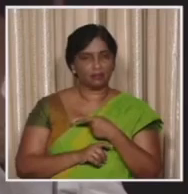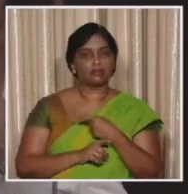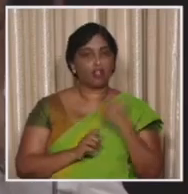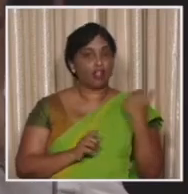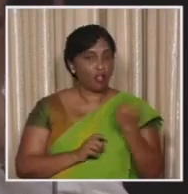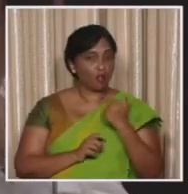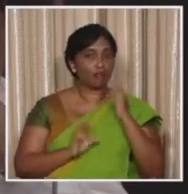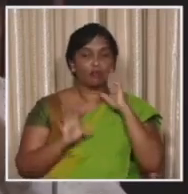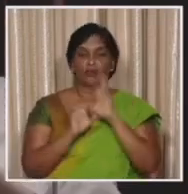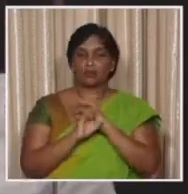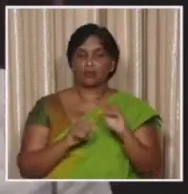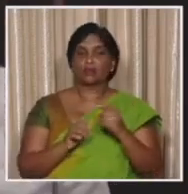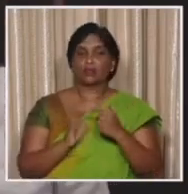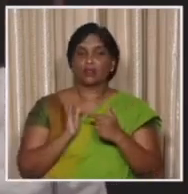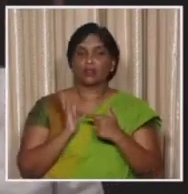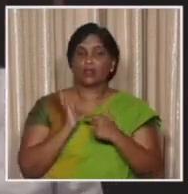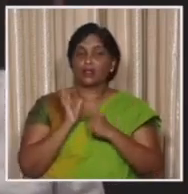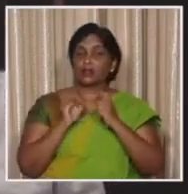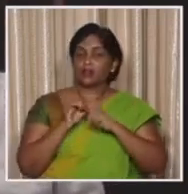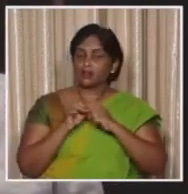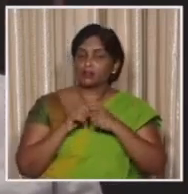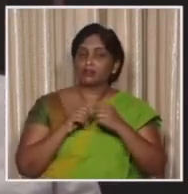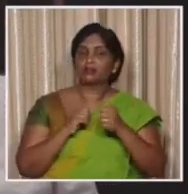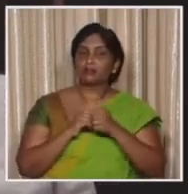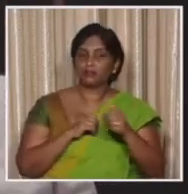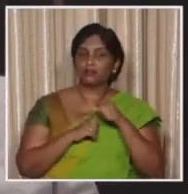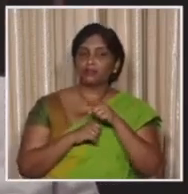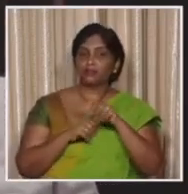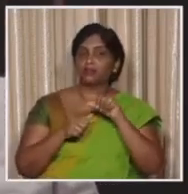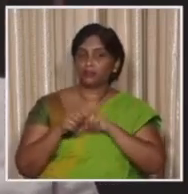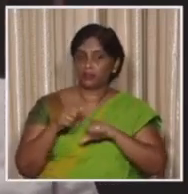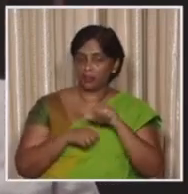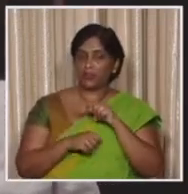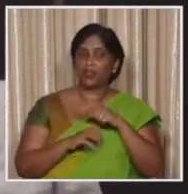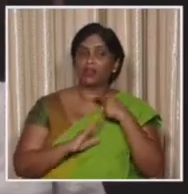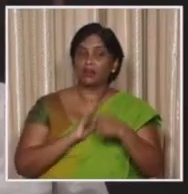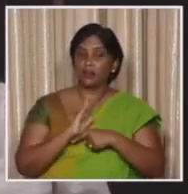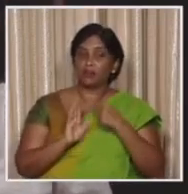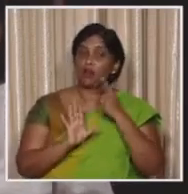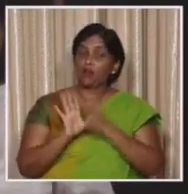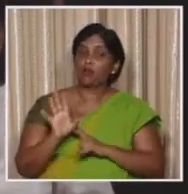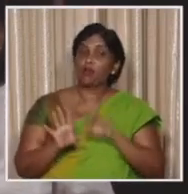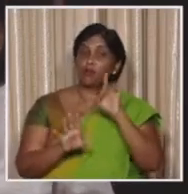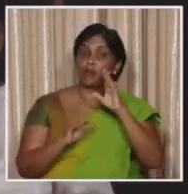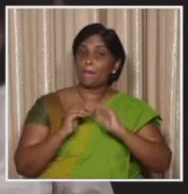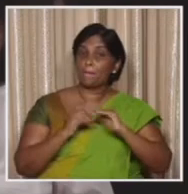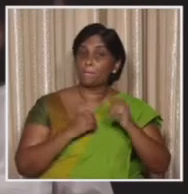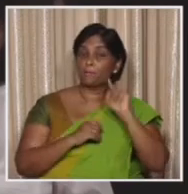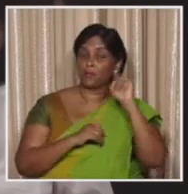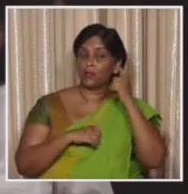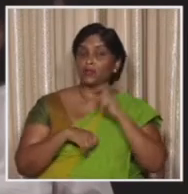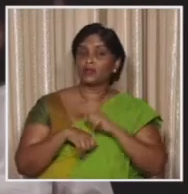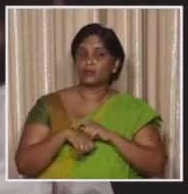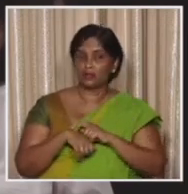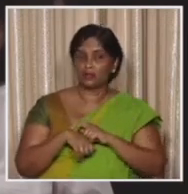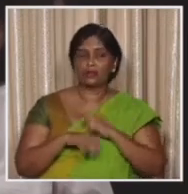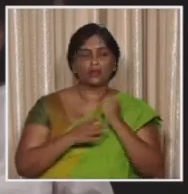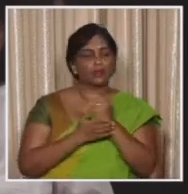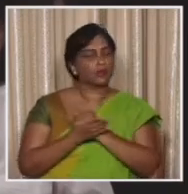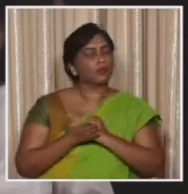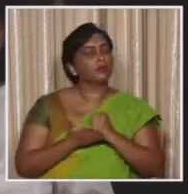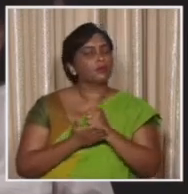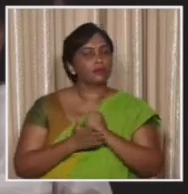අලුත් කැම්පේන් එකක් ටෙන්ඩර් පටිපාටියක් ගිහිල්ලා ඔගිල්වි කියන ආයතනයෙන් ලංකාවේ අවුරුදු 15කට පස්සේ පළවෙනි පාර